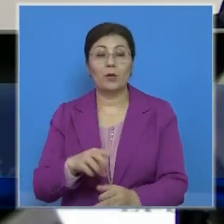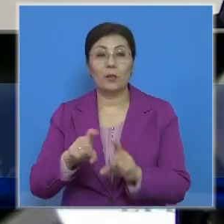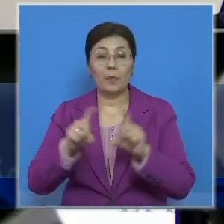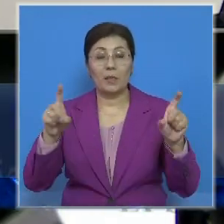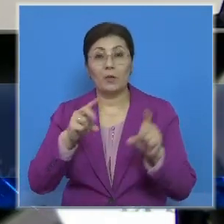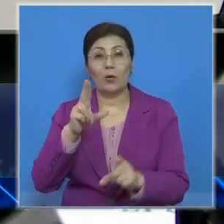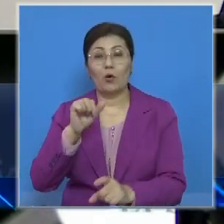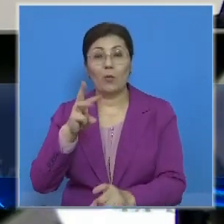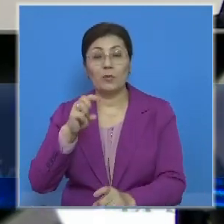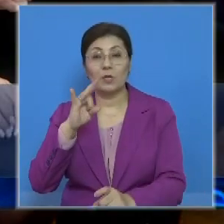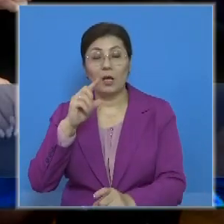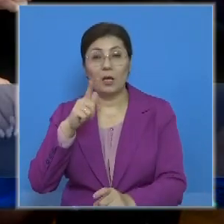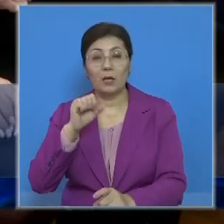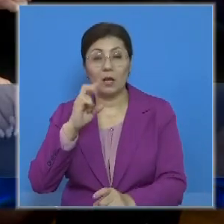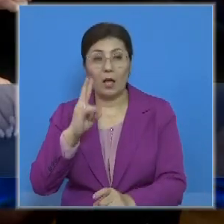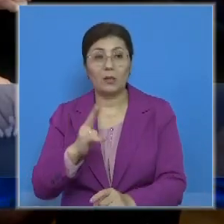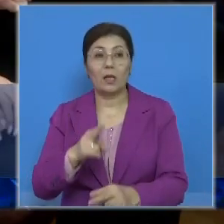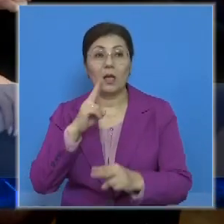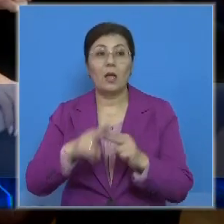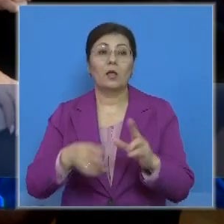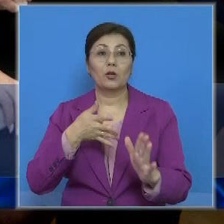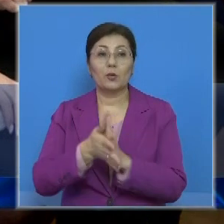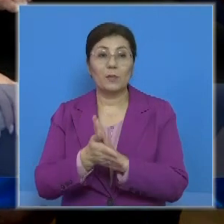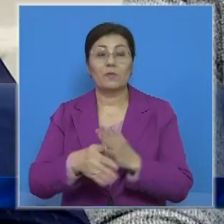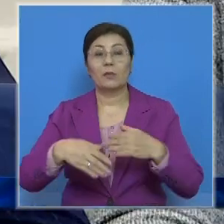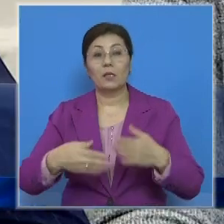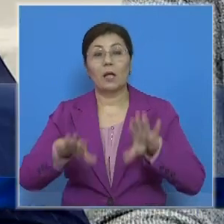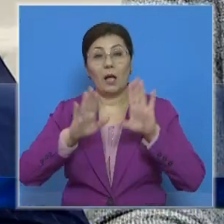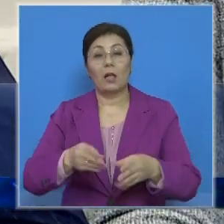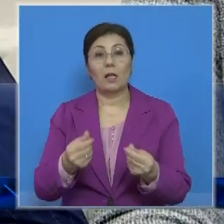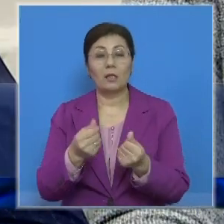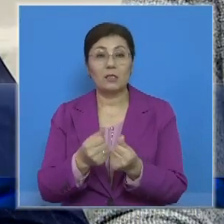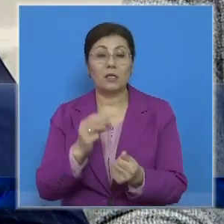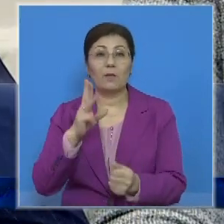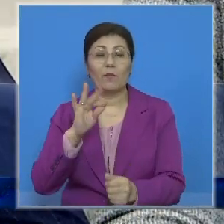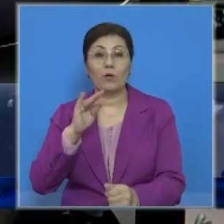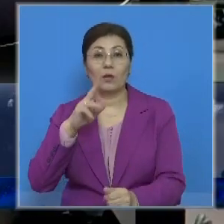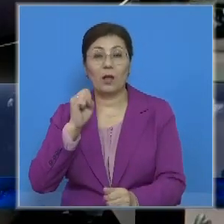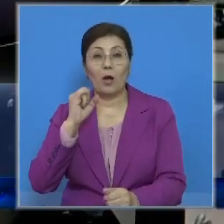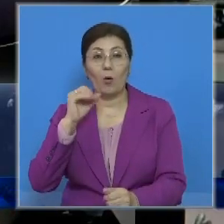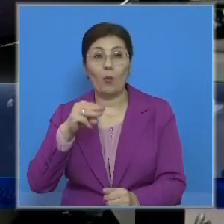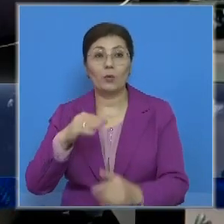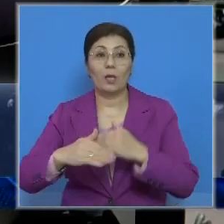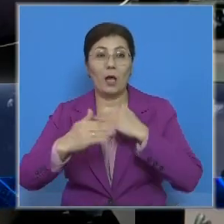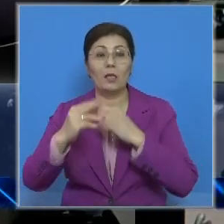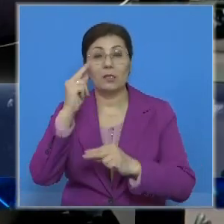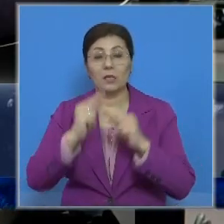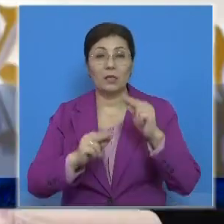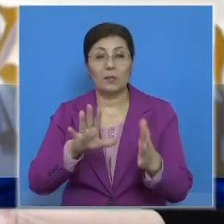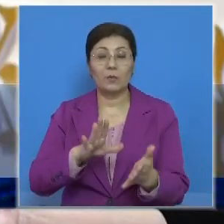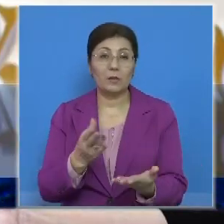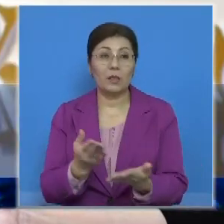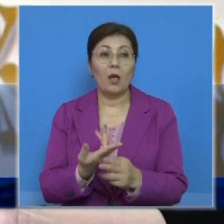жұмсалса, қалған қаражатқа триатлон паркінде аумағы 1000 шаршы метрді құрайтын стрит воркаут алаңы салынбақ. Бұл алаң жастардың сұранысына